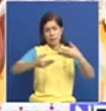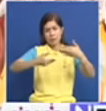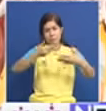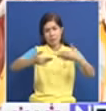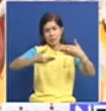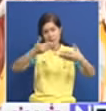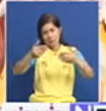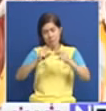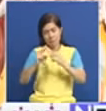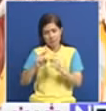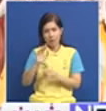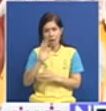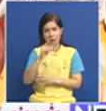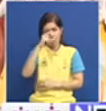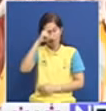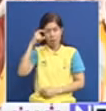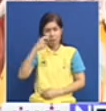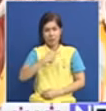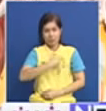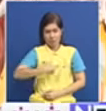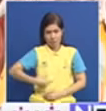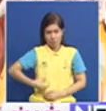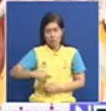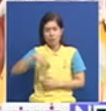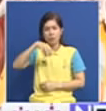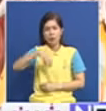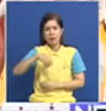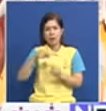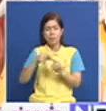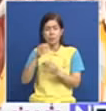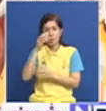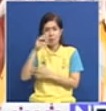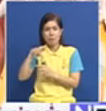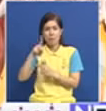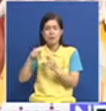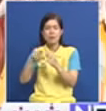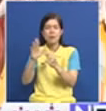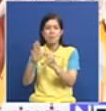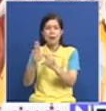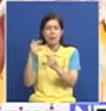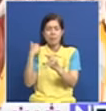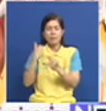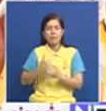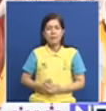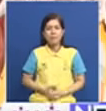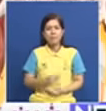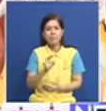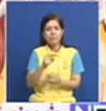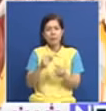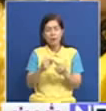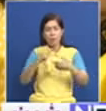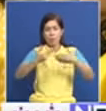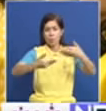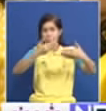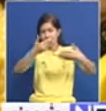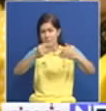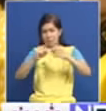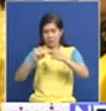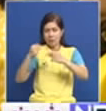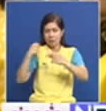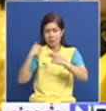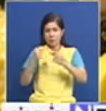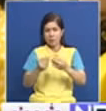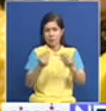พระบาทสมเด็จพระเจ้าอยู่หัวที่บริเวณสนามเสือป่าขณะที่สำนักประชาสัมพันธ์ทั้ง8เขตนั้นจะส่งภาพกิจกรรมในพื้นที่